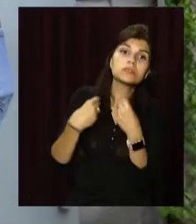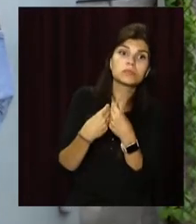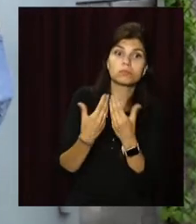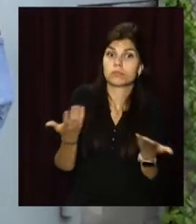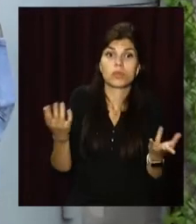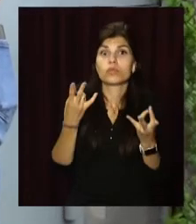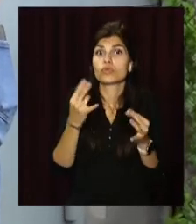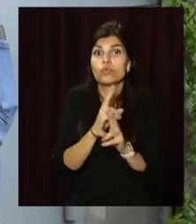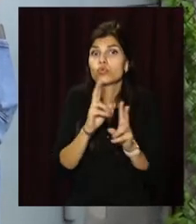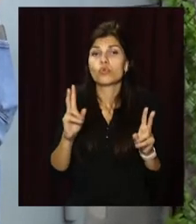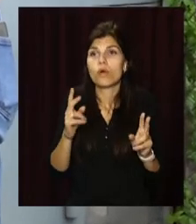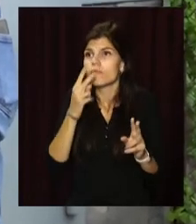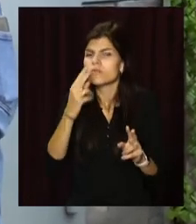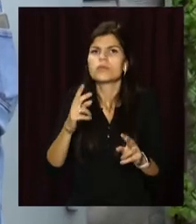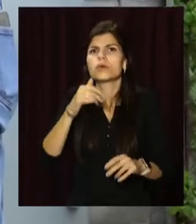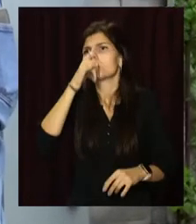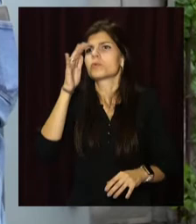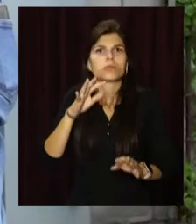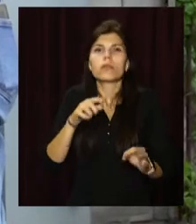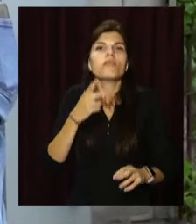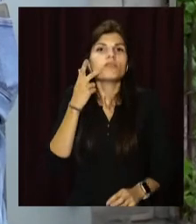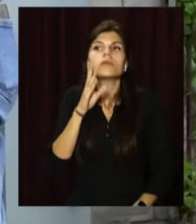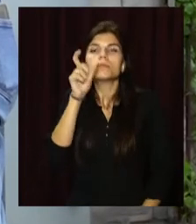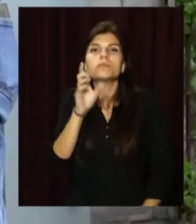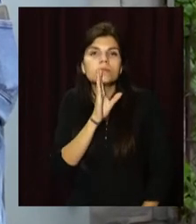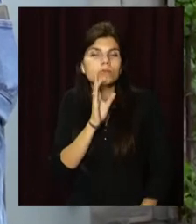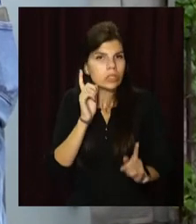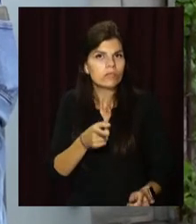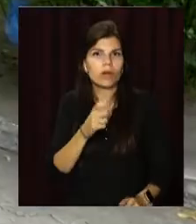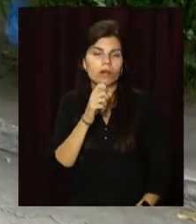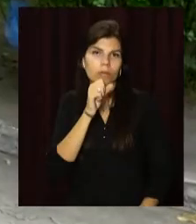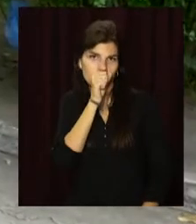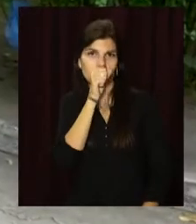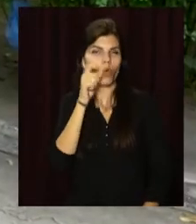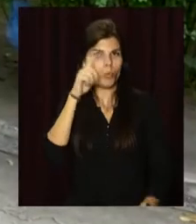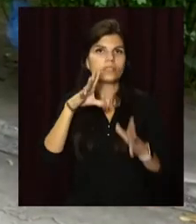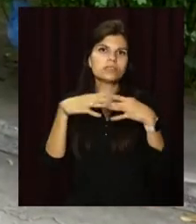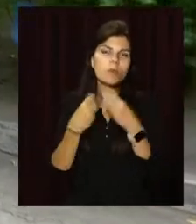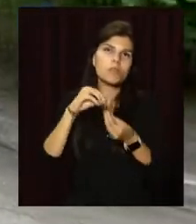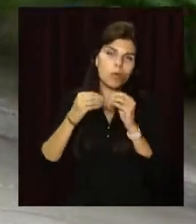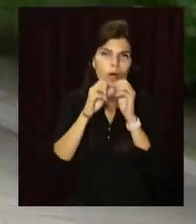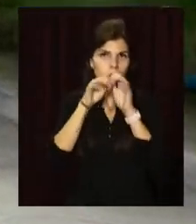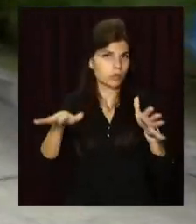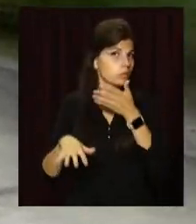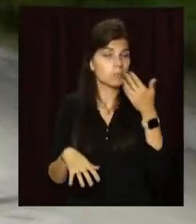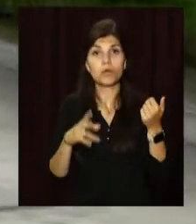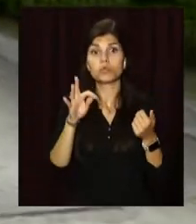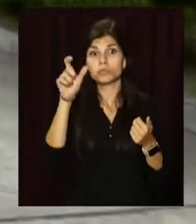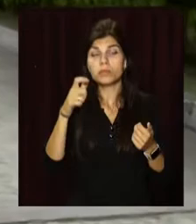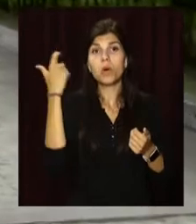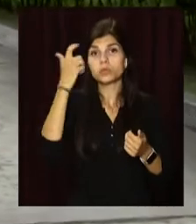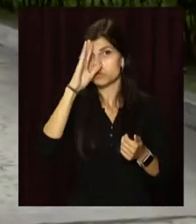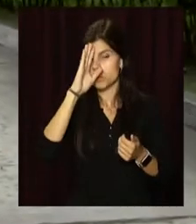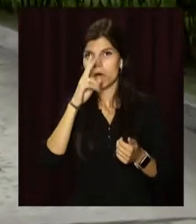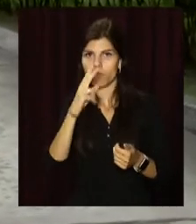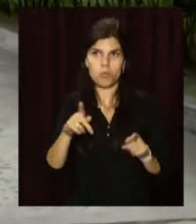ніхто нічого від Валі ніколи не услышав. Вона була дійсно домработниця. Під підозру потрапив 62-річний господар